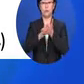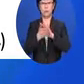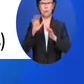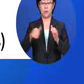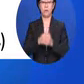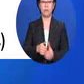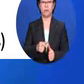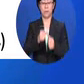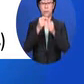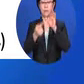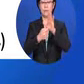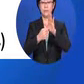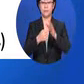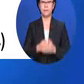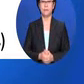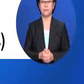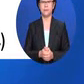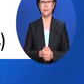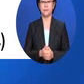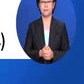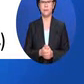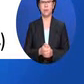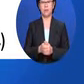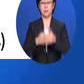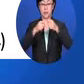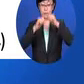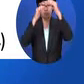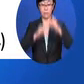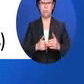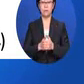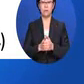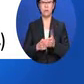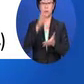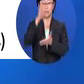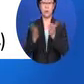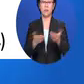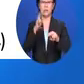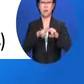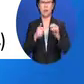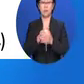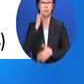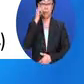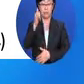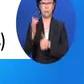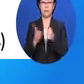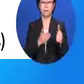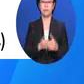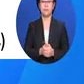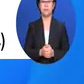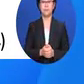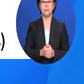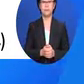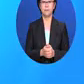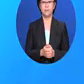백성유치원에서 단체급식 조리사를 채용합니다. 이상 자세한 내용은 천안시 일자리종합센터로 문의하시면